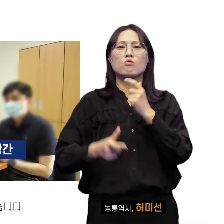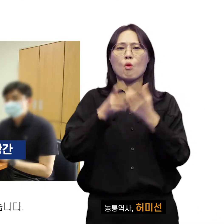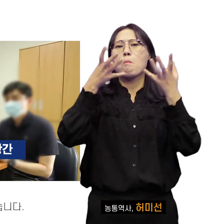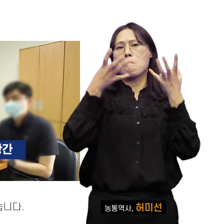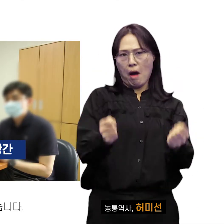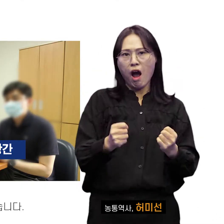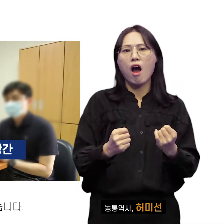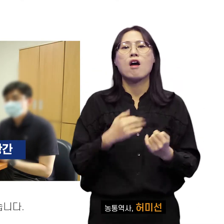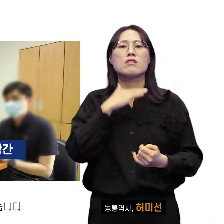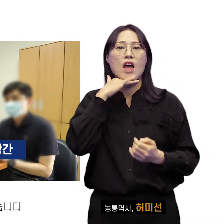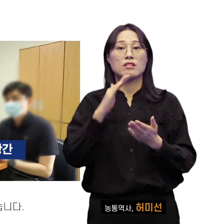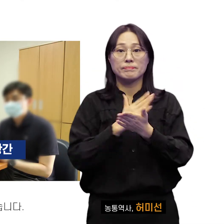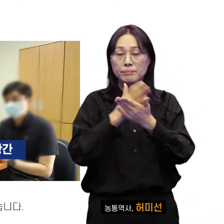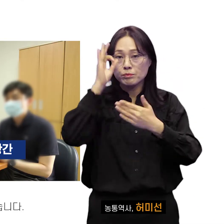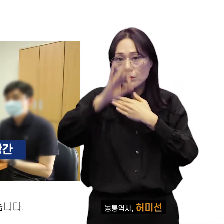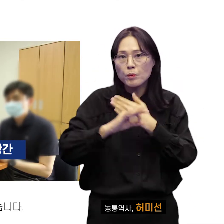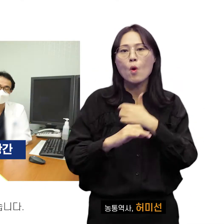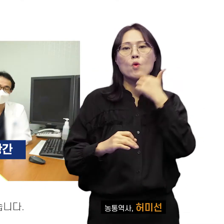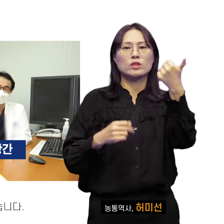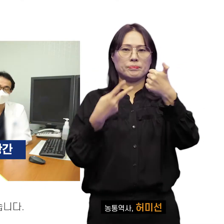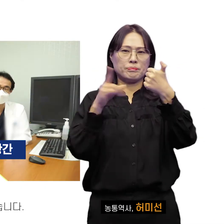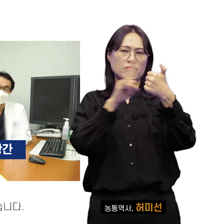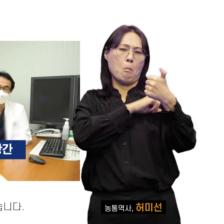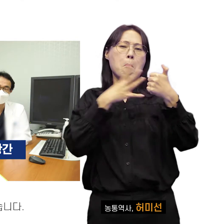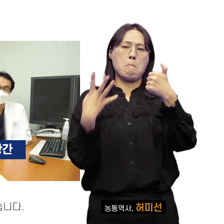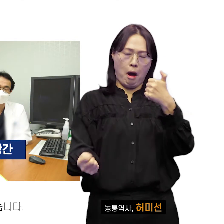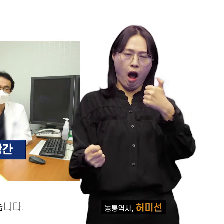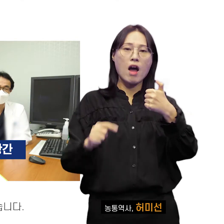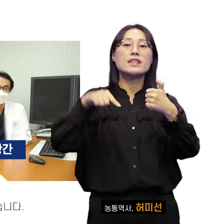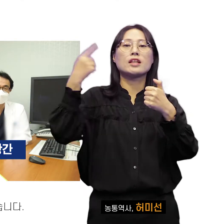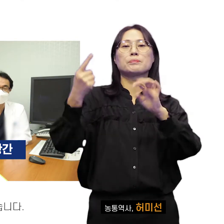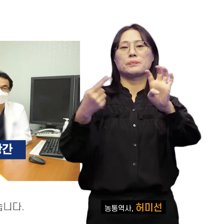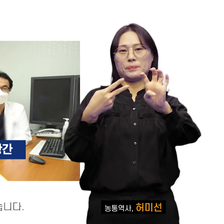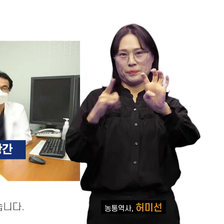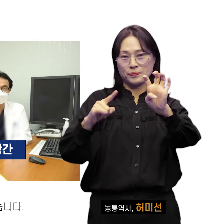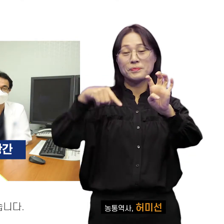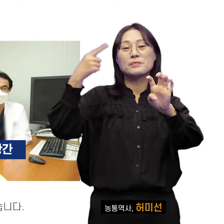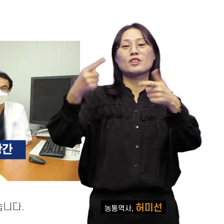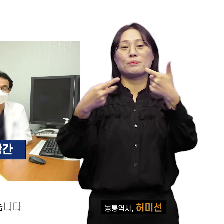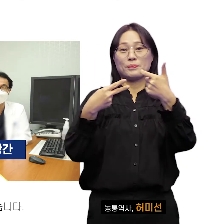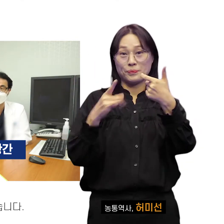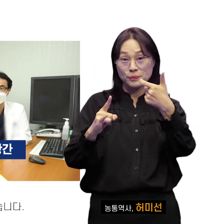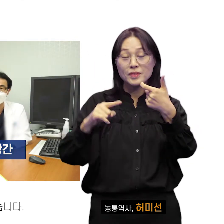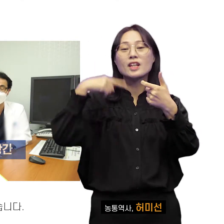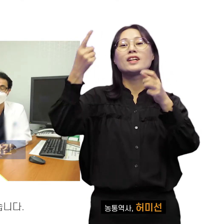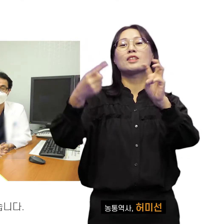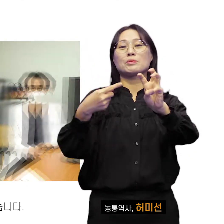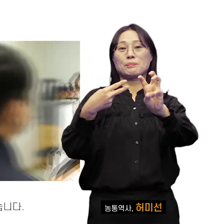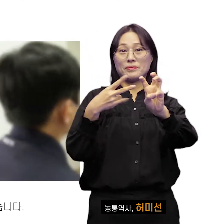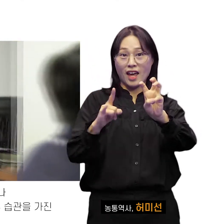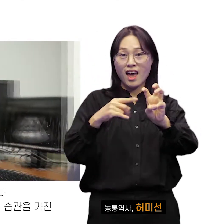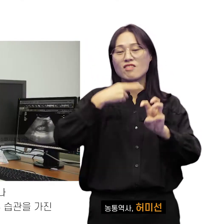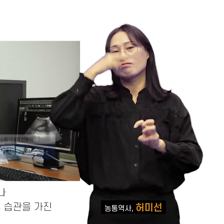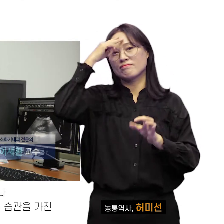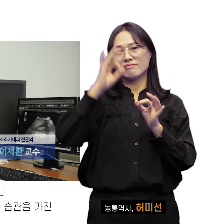50대가 가장 많았고 다음으로 40대, 60대, 30대 순이었습니다.